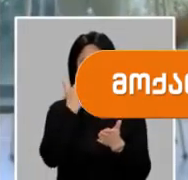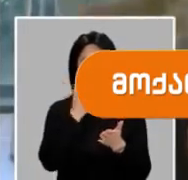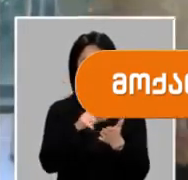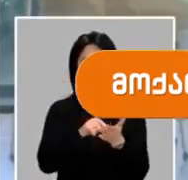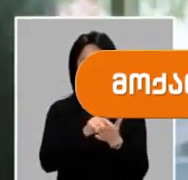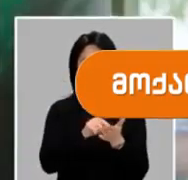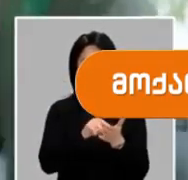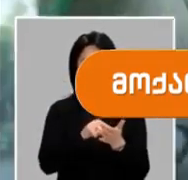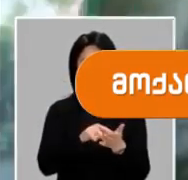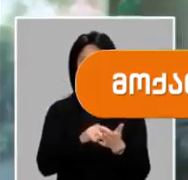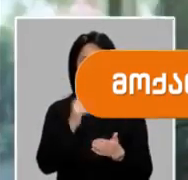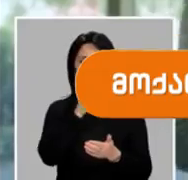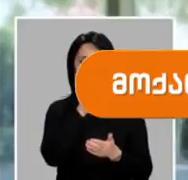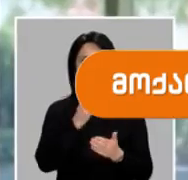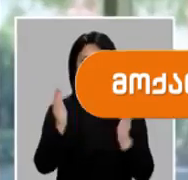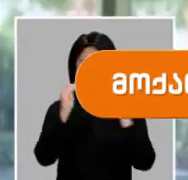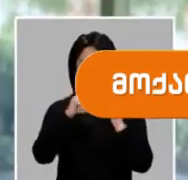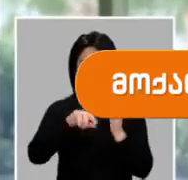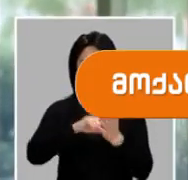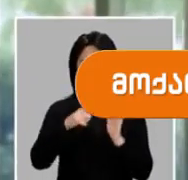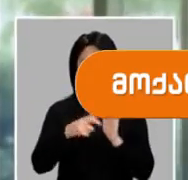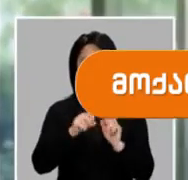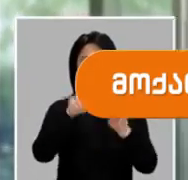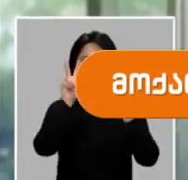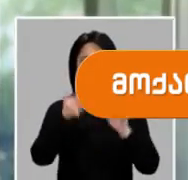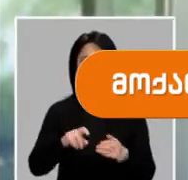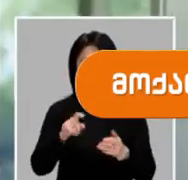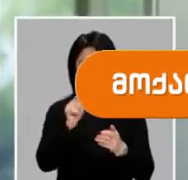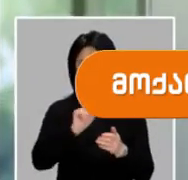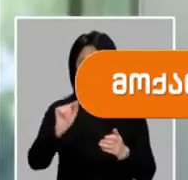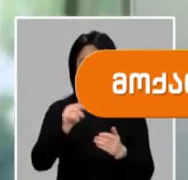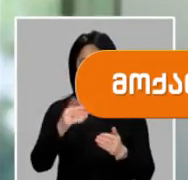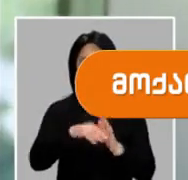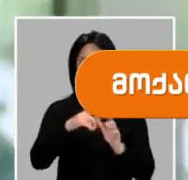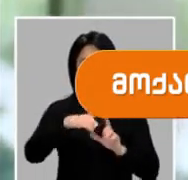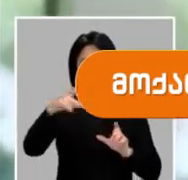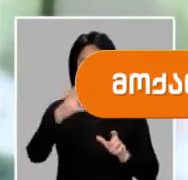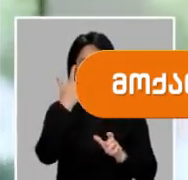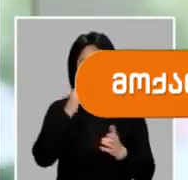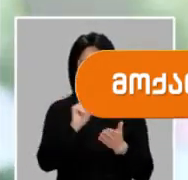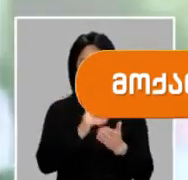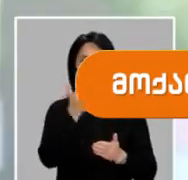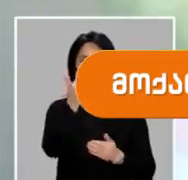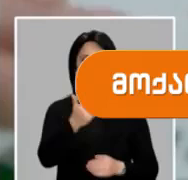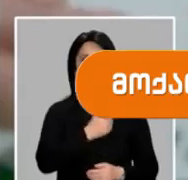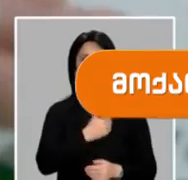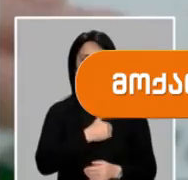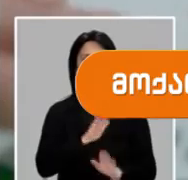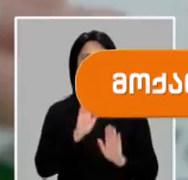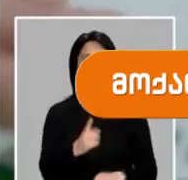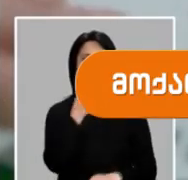ჩვენი არჩევანი ყუთში ასე ვთქვათ, ბიულეტენის შეცურებამდე თუნდაც აი რაც არ გავაზიაროთ მაგალითად,